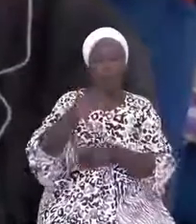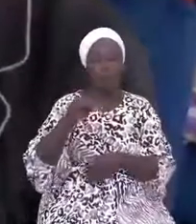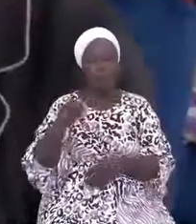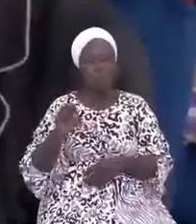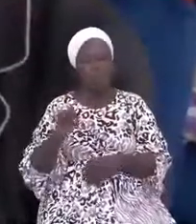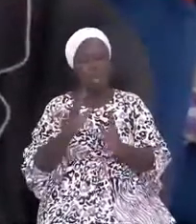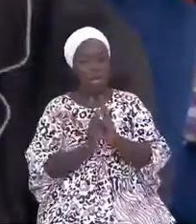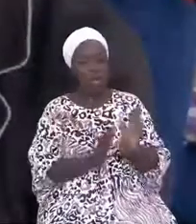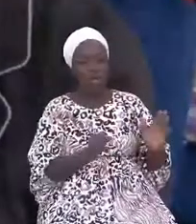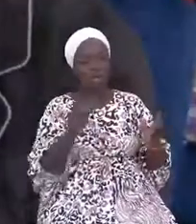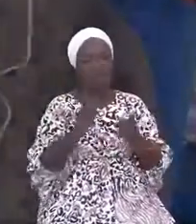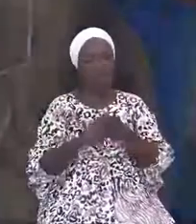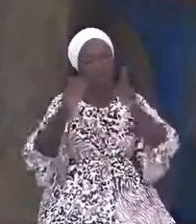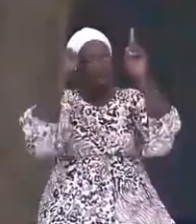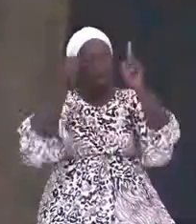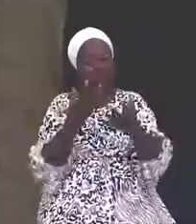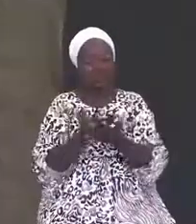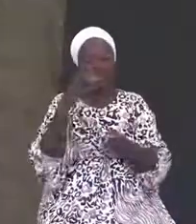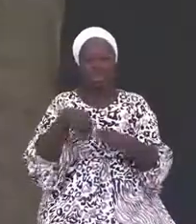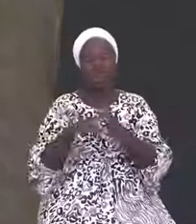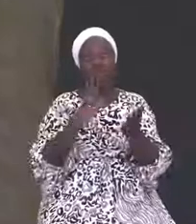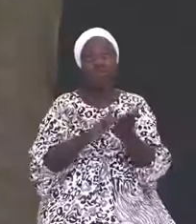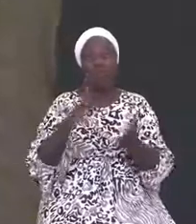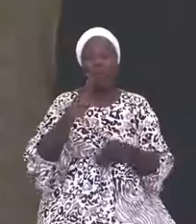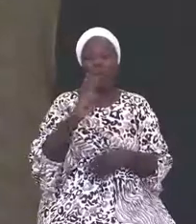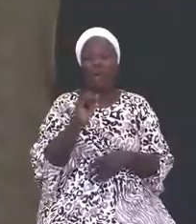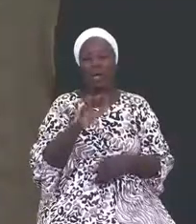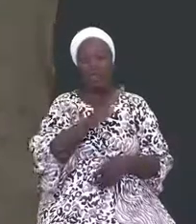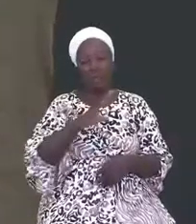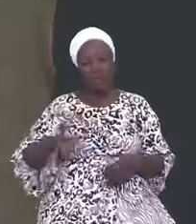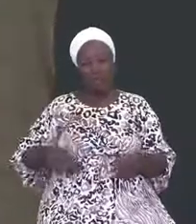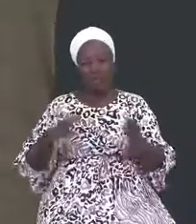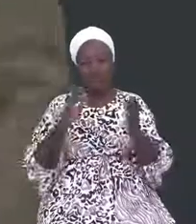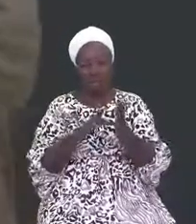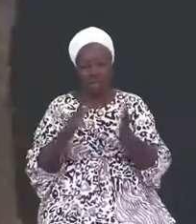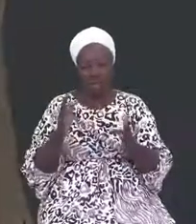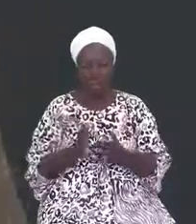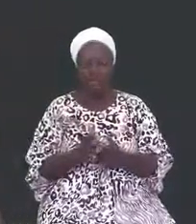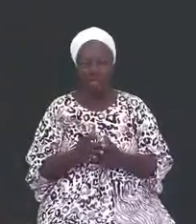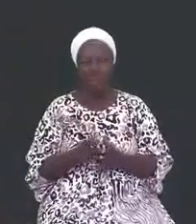selon sa richesse avec gloire en Jésus-Christ.